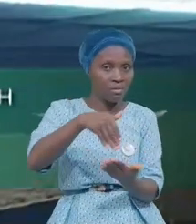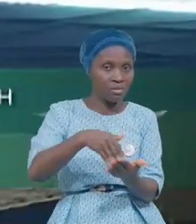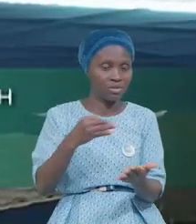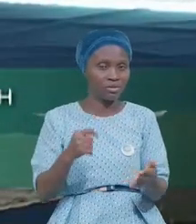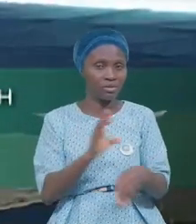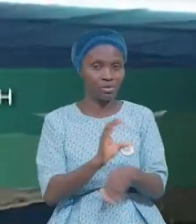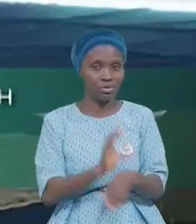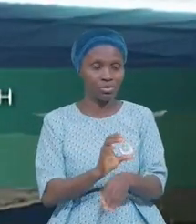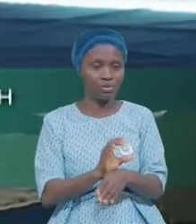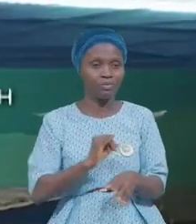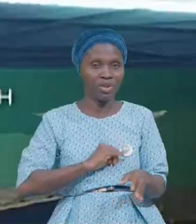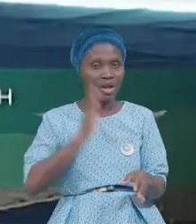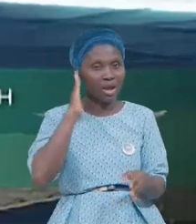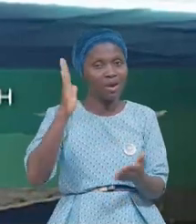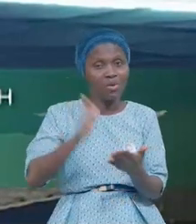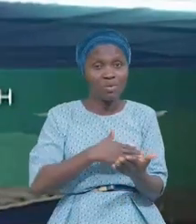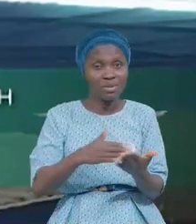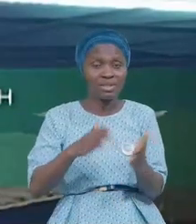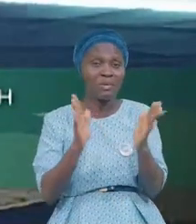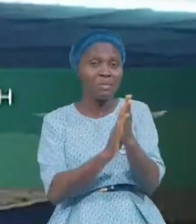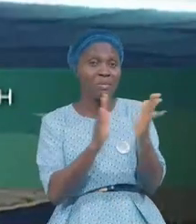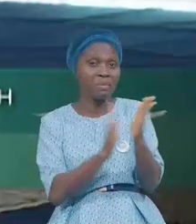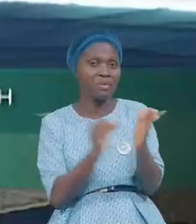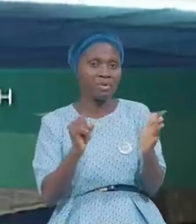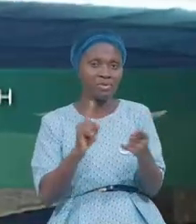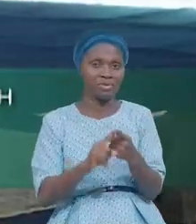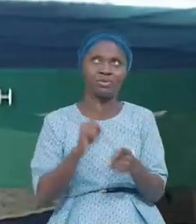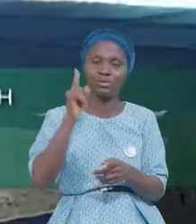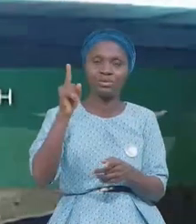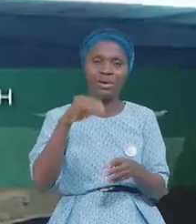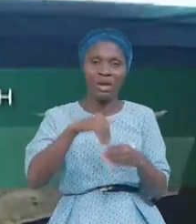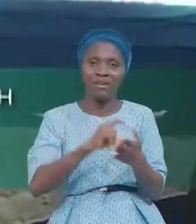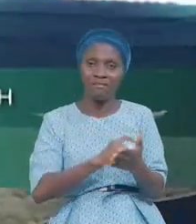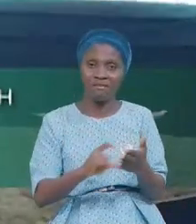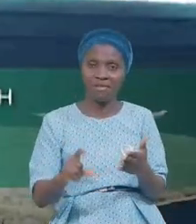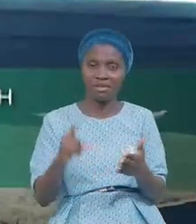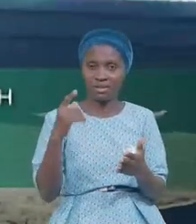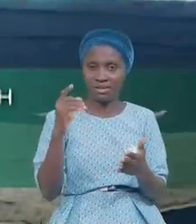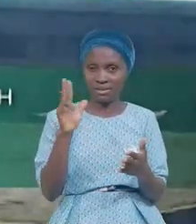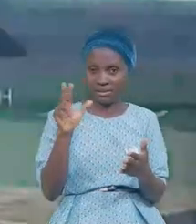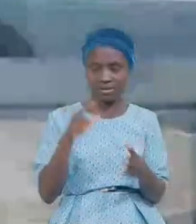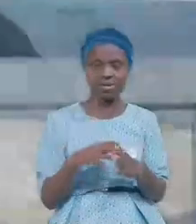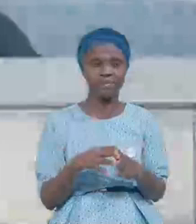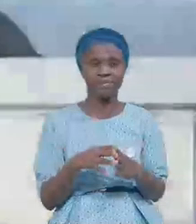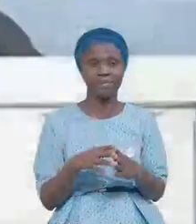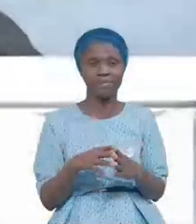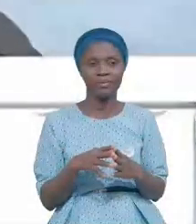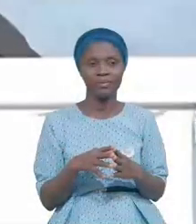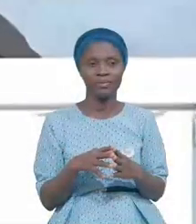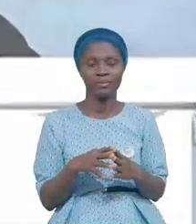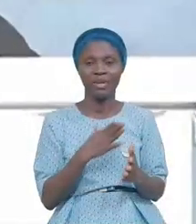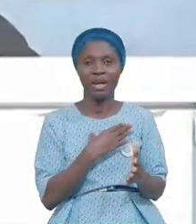Je te célébrerai au milieu de l'assemblée. Verset 13. Et encore, je